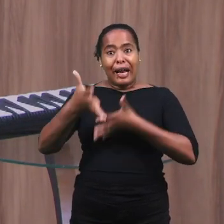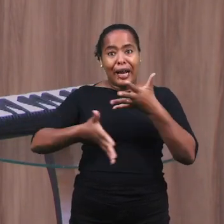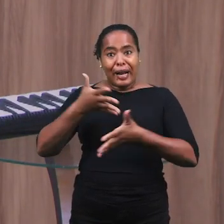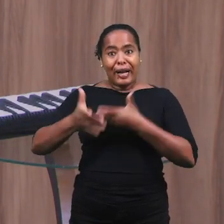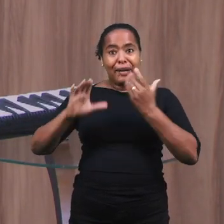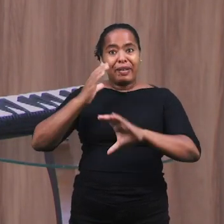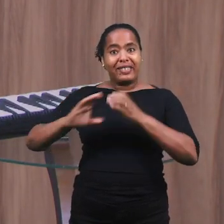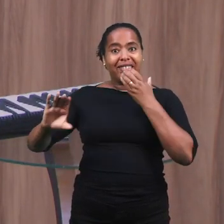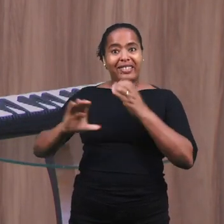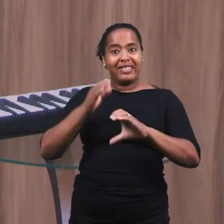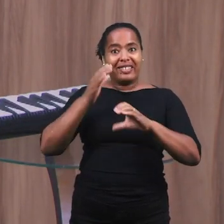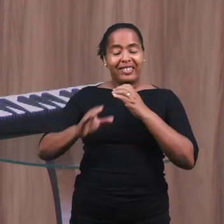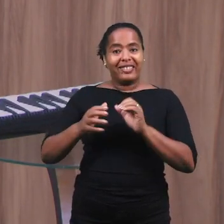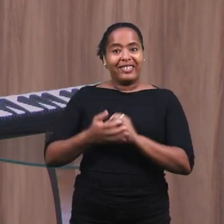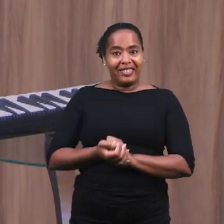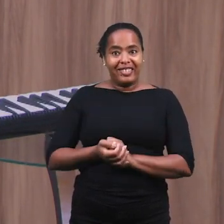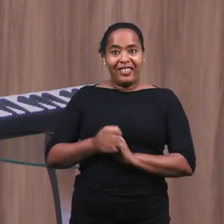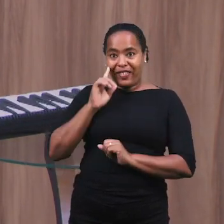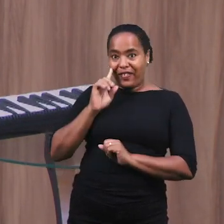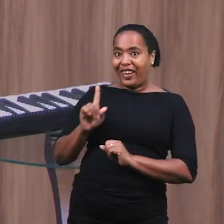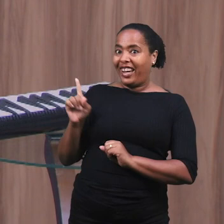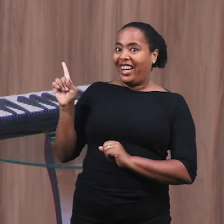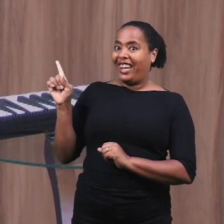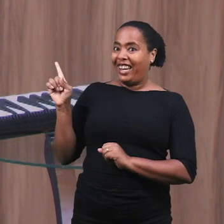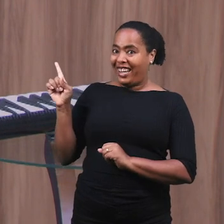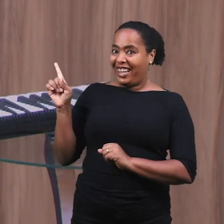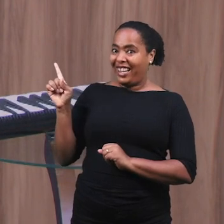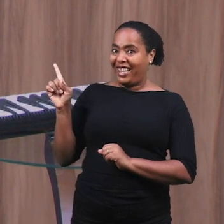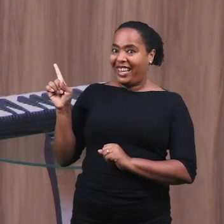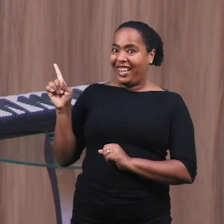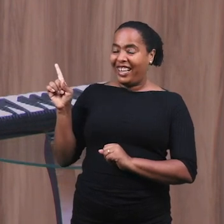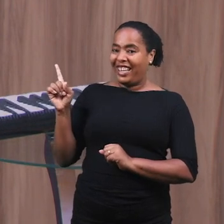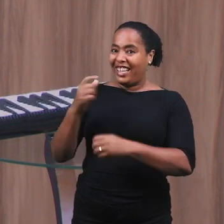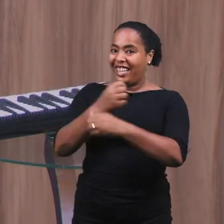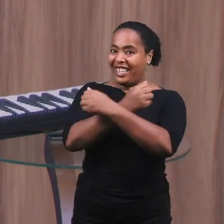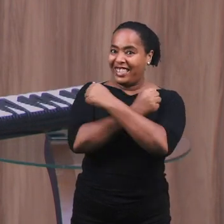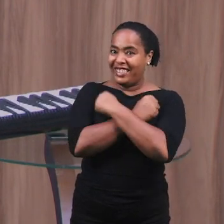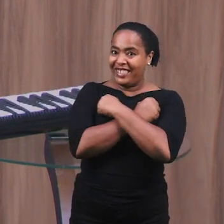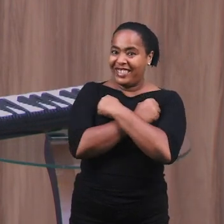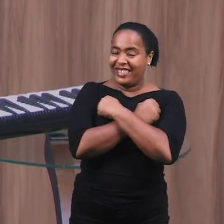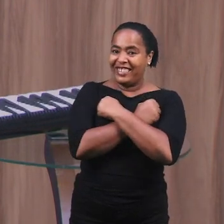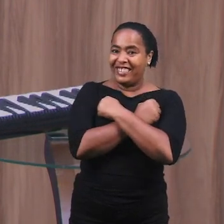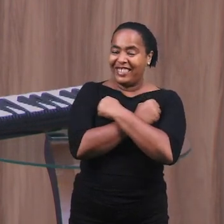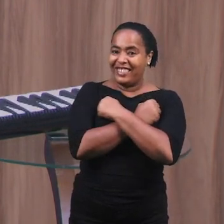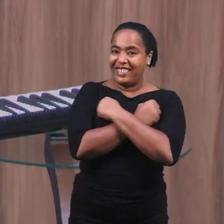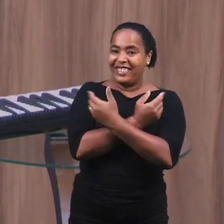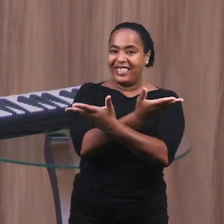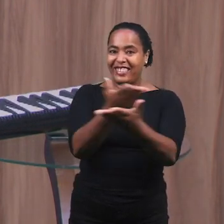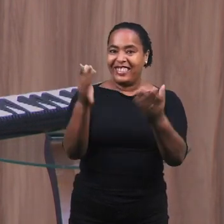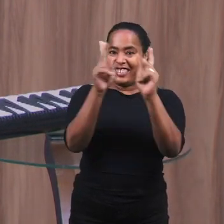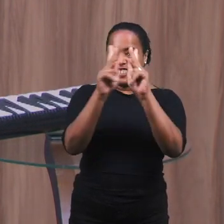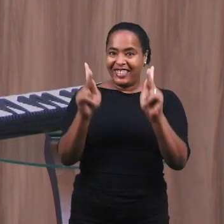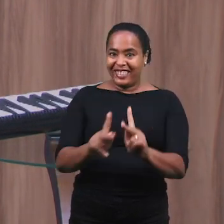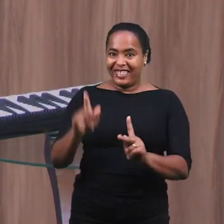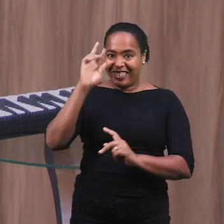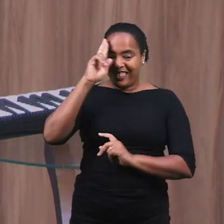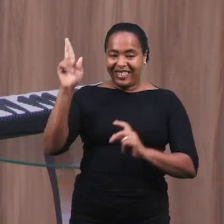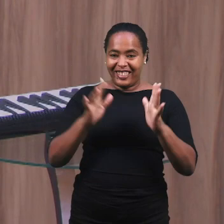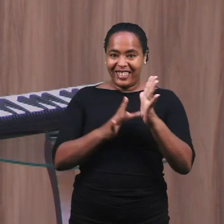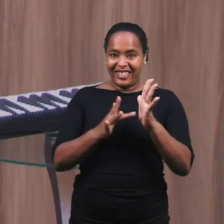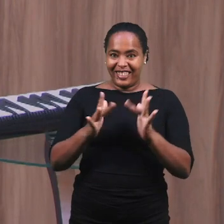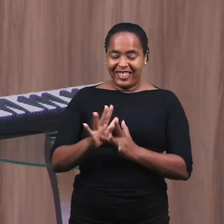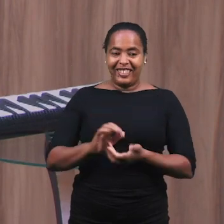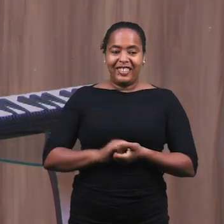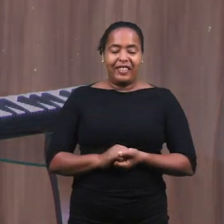И они поют на языке знаков, жестов, обнимая всех вас